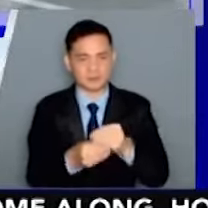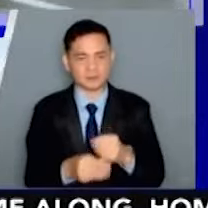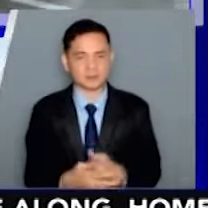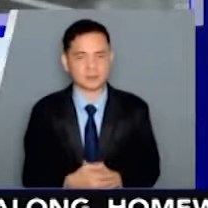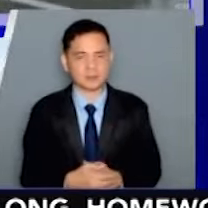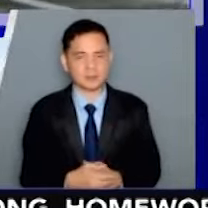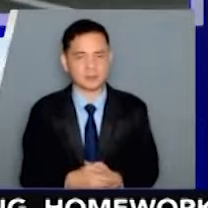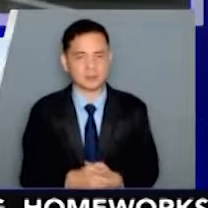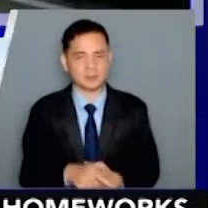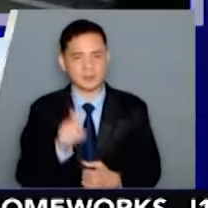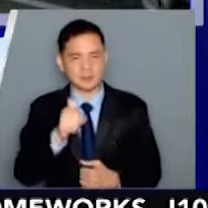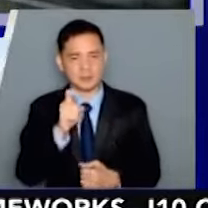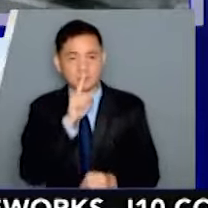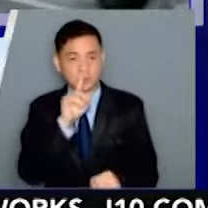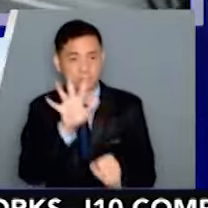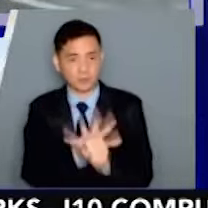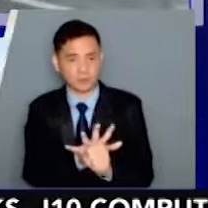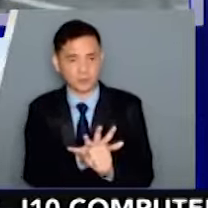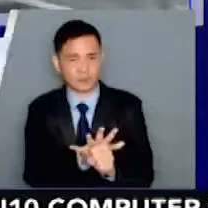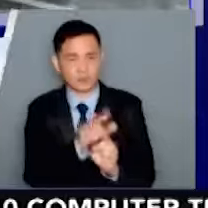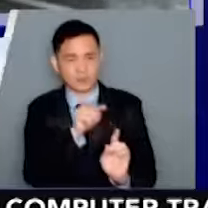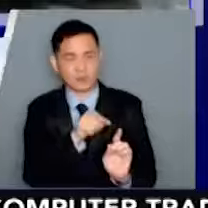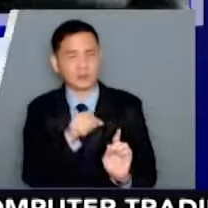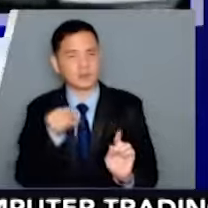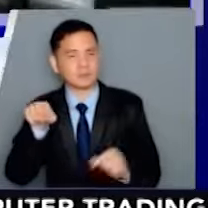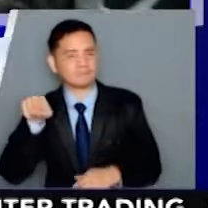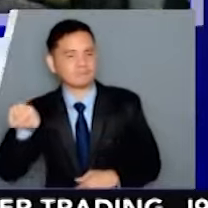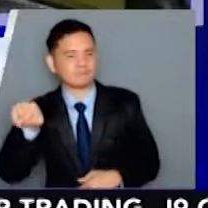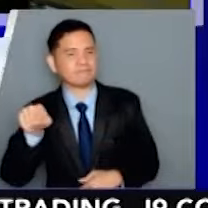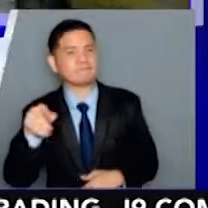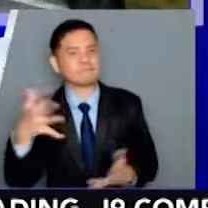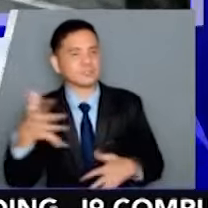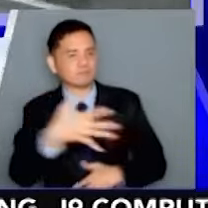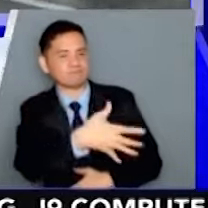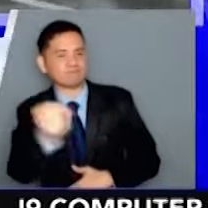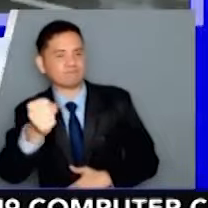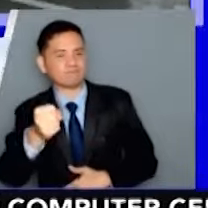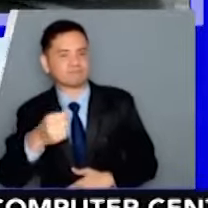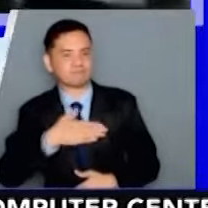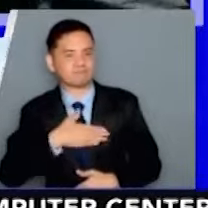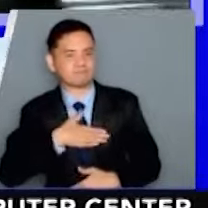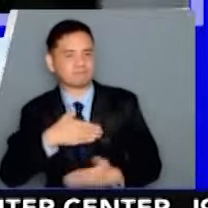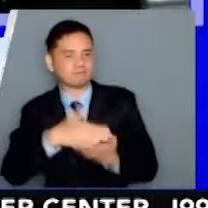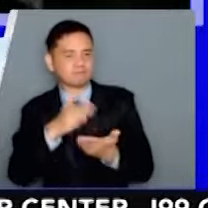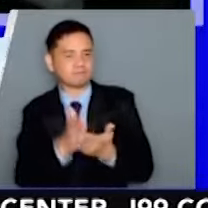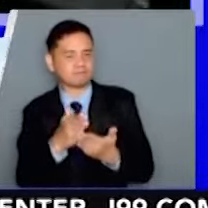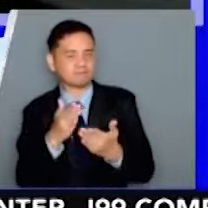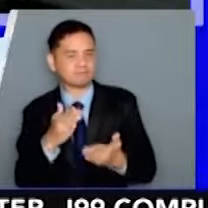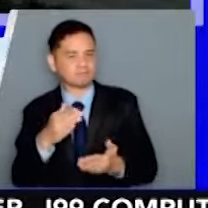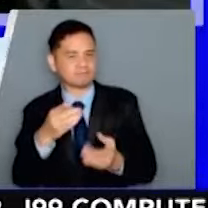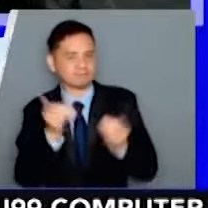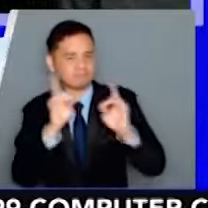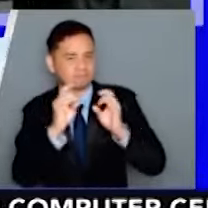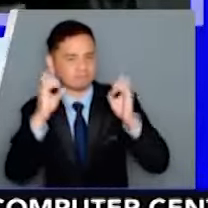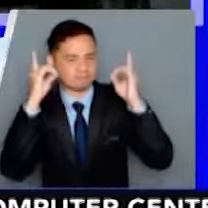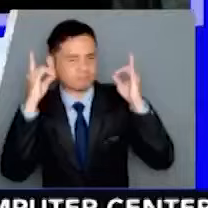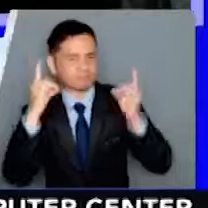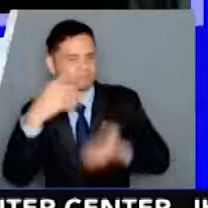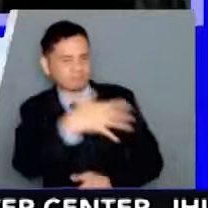na kinuha nila yung budget ng DepEd. At isa yan sa